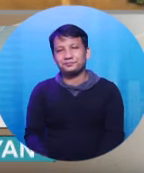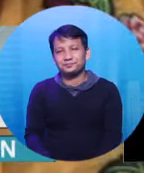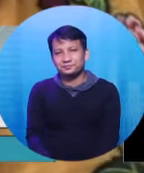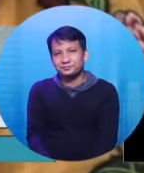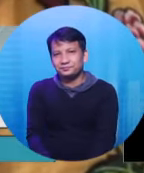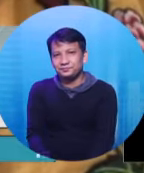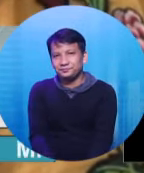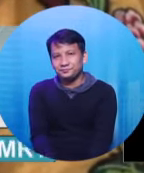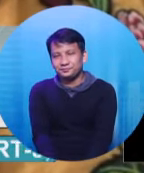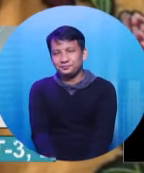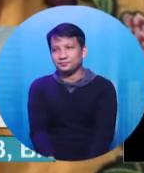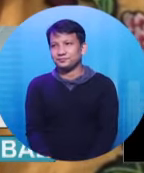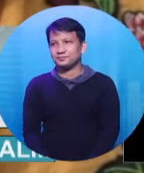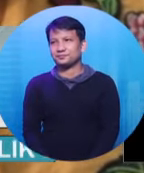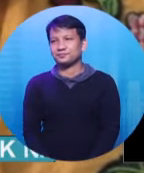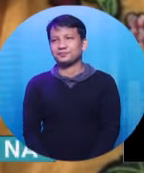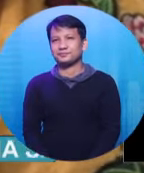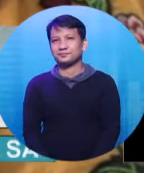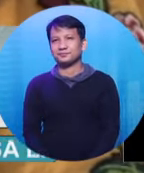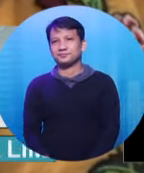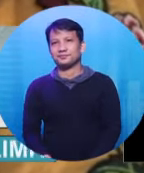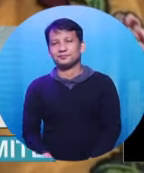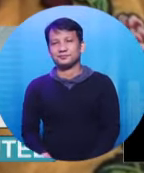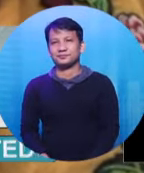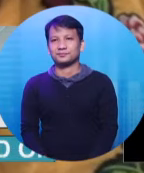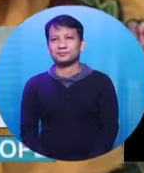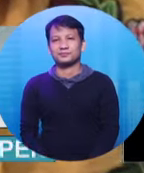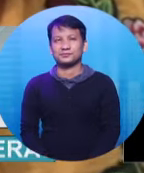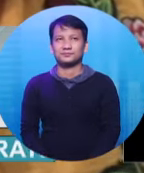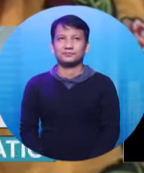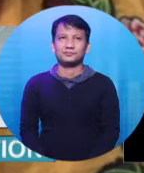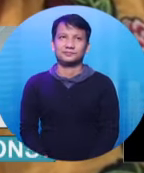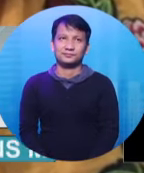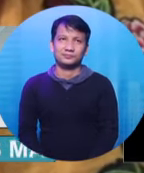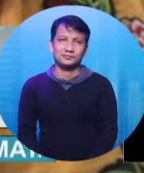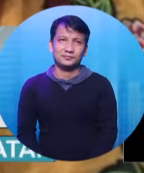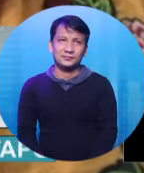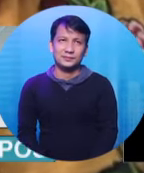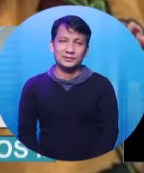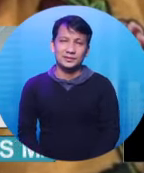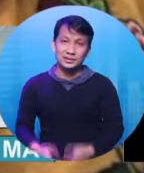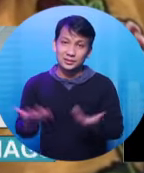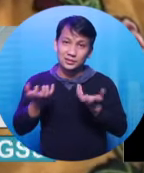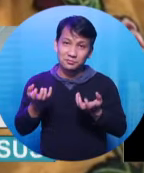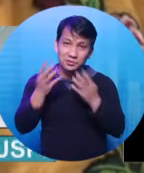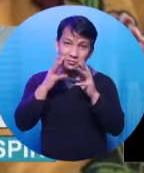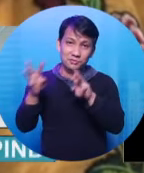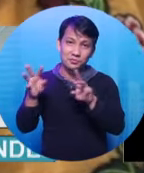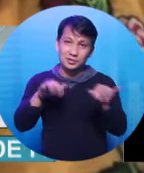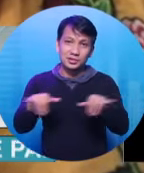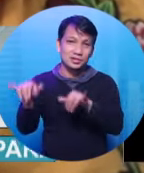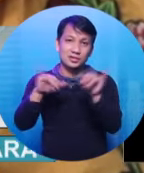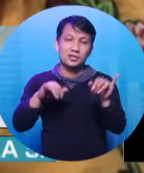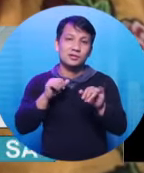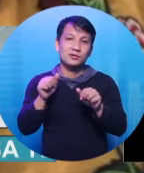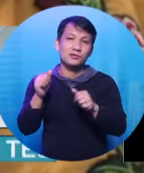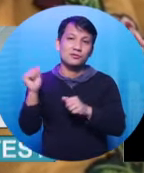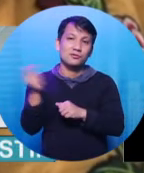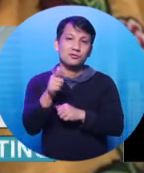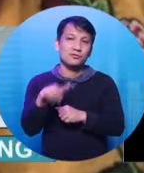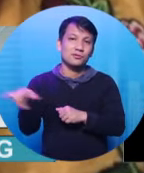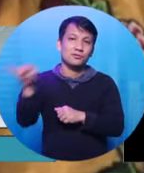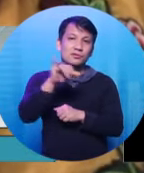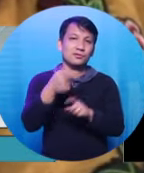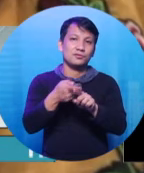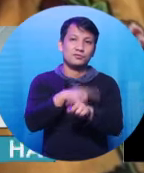Dinagat Islands? Yeah. Yes, sana nanonood sila, pero kung mapanood man nila to, sa lahat po ng